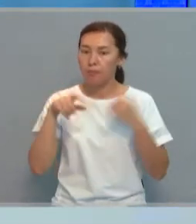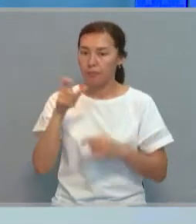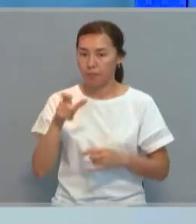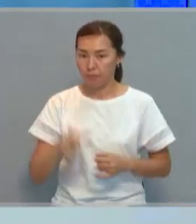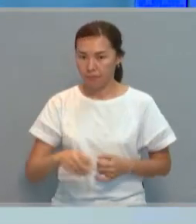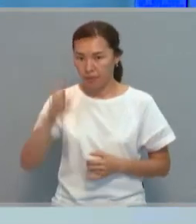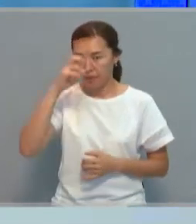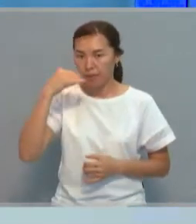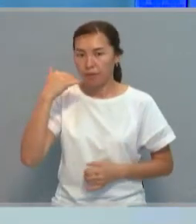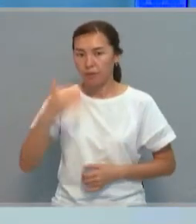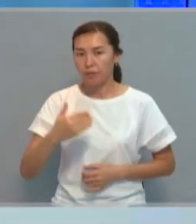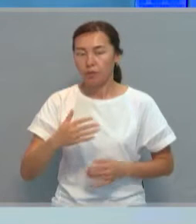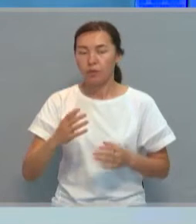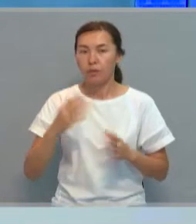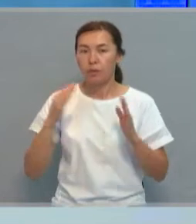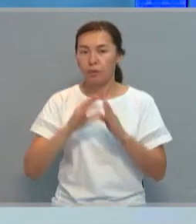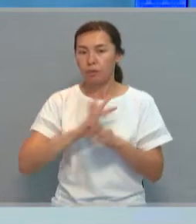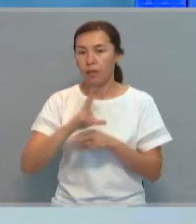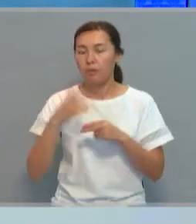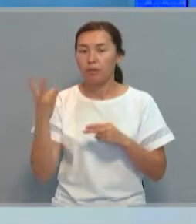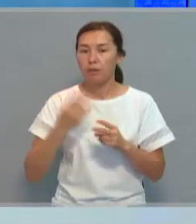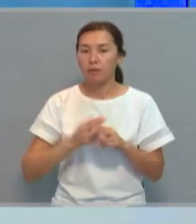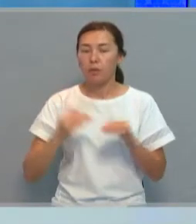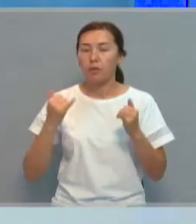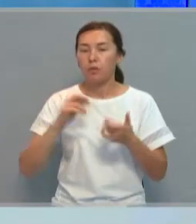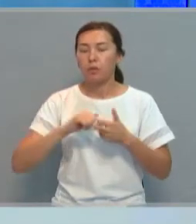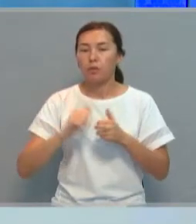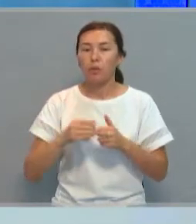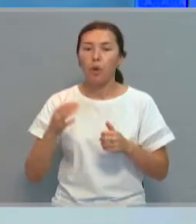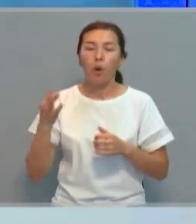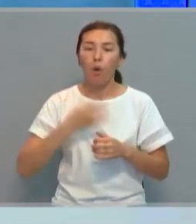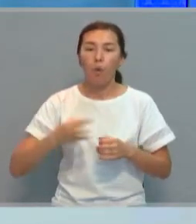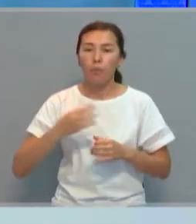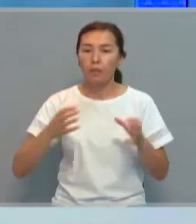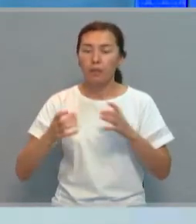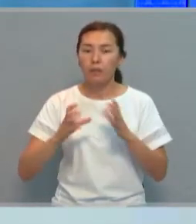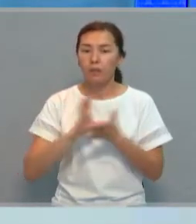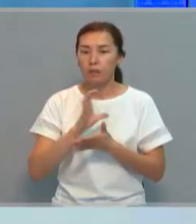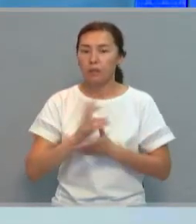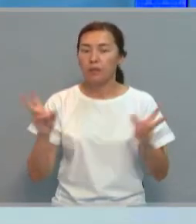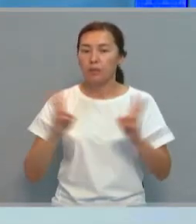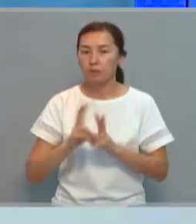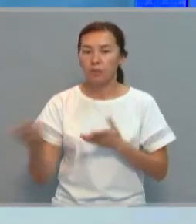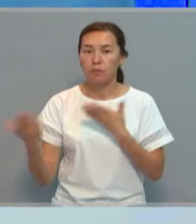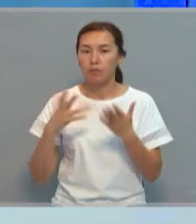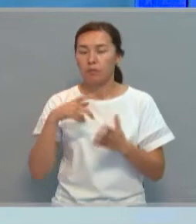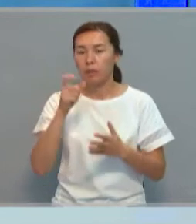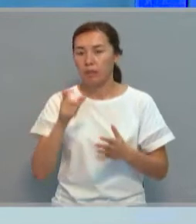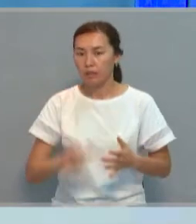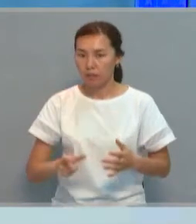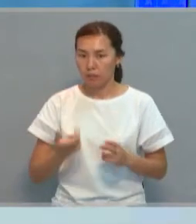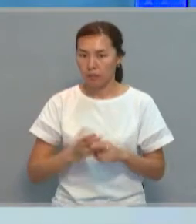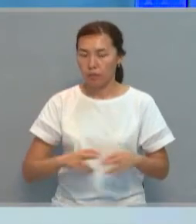қауым мемлекет тарапынан баспанамен қамтылуы тиіс. Бүгін Түркістан облыстық журналистер одағы ұйымдастырған басқосуға жиналған журналшылар